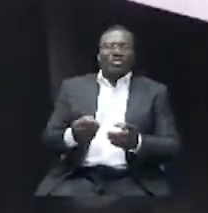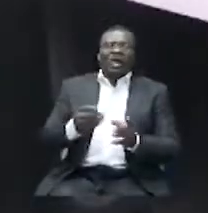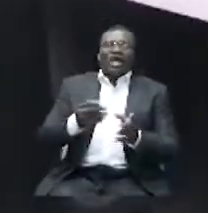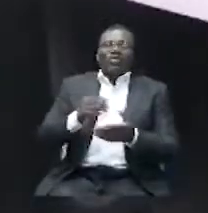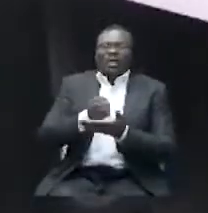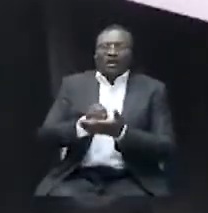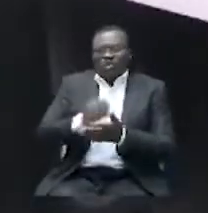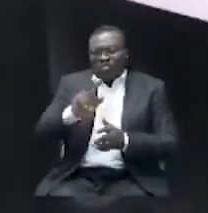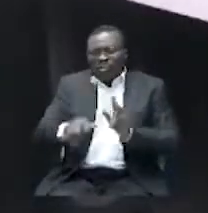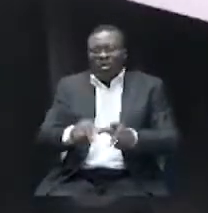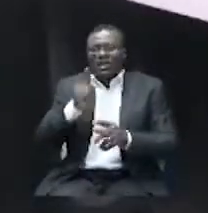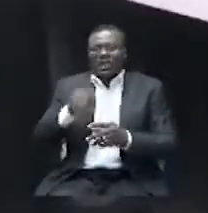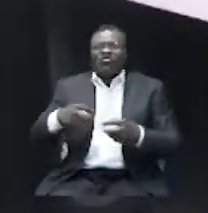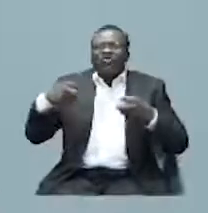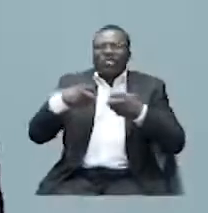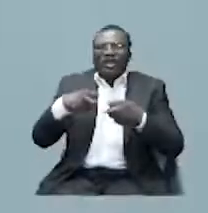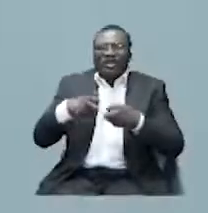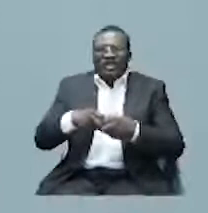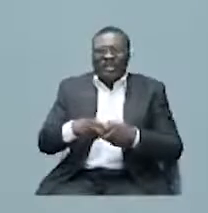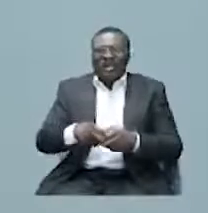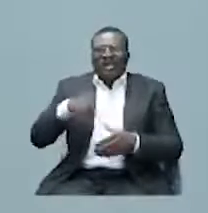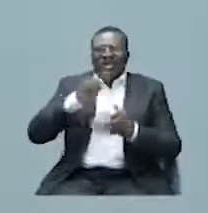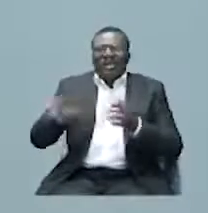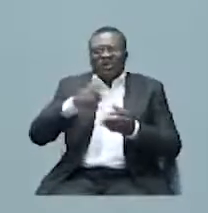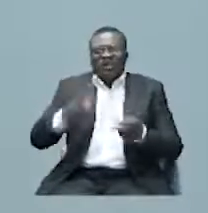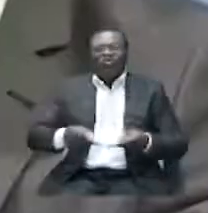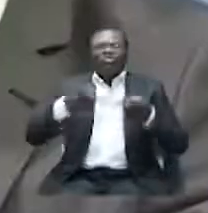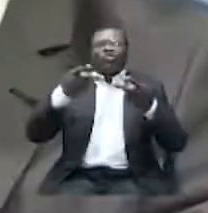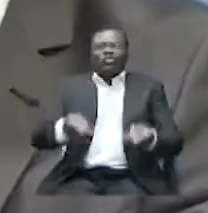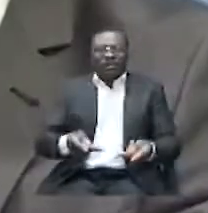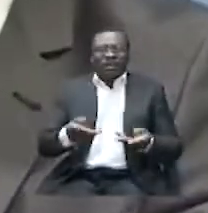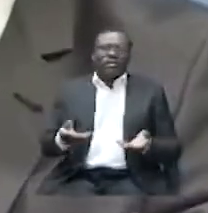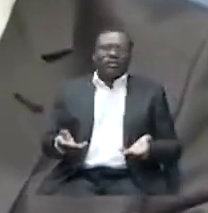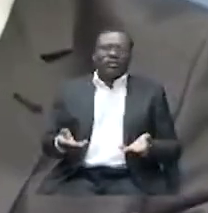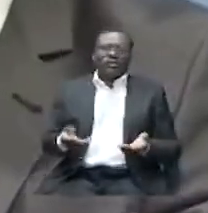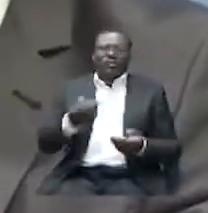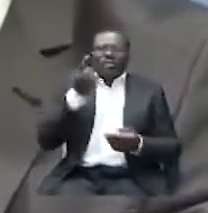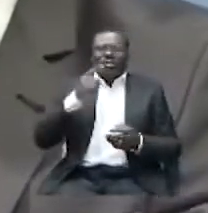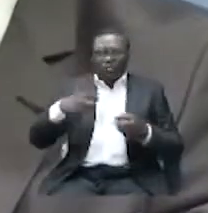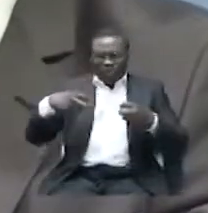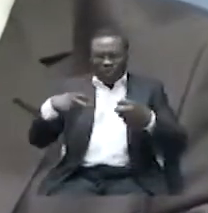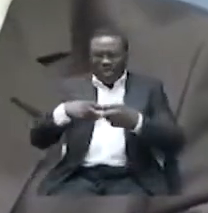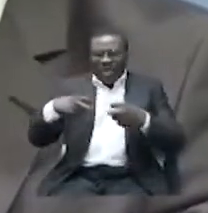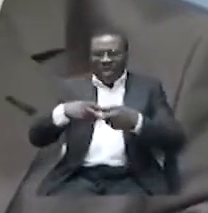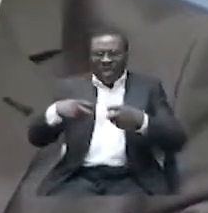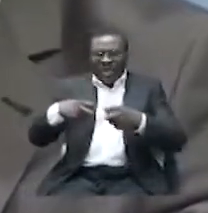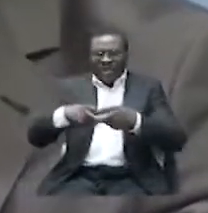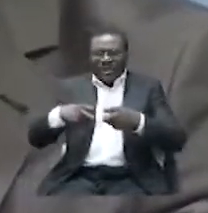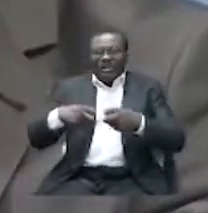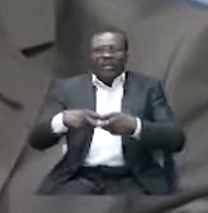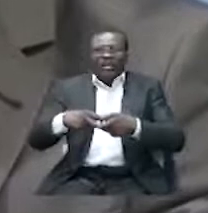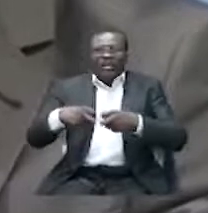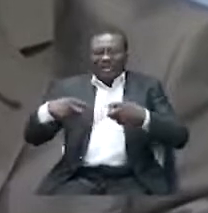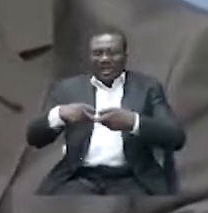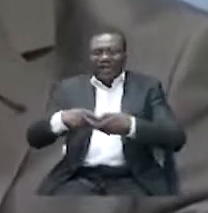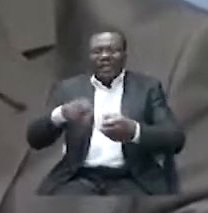faut de l'énergie. Tout à fait. Qu'est-ce que vous proposez pour que l'énergie, je veux parler de l'électricité par exemple de